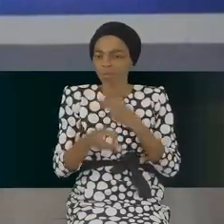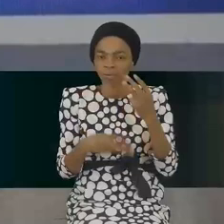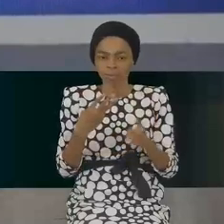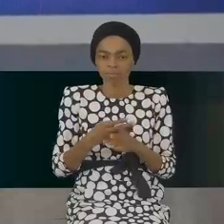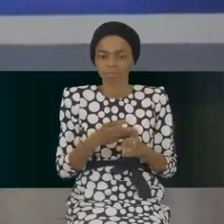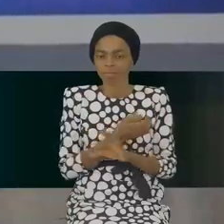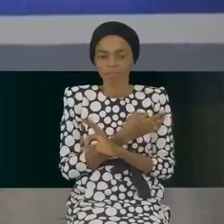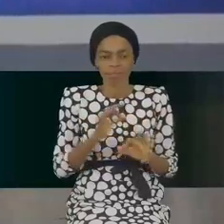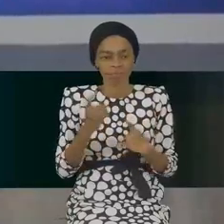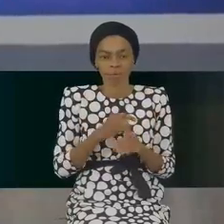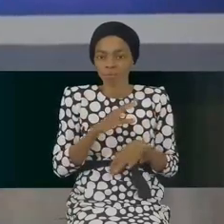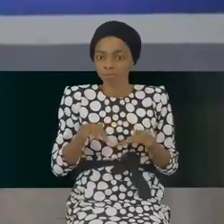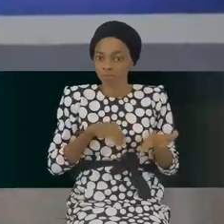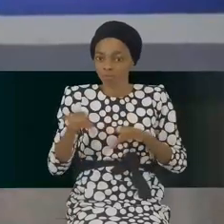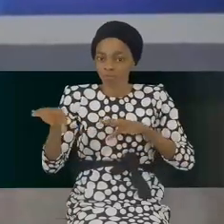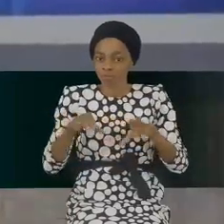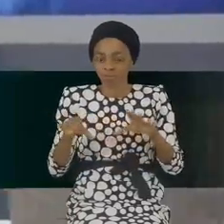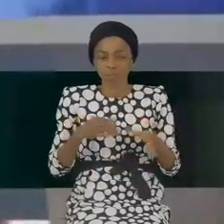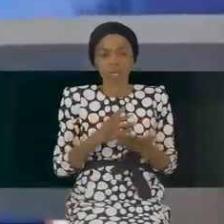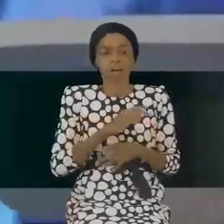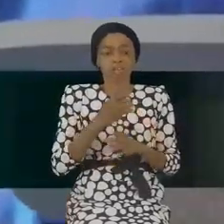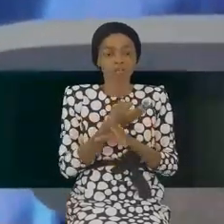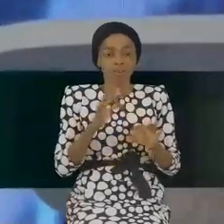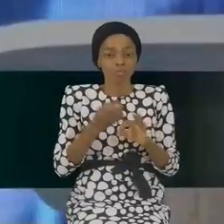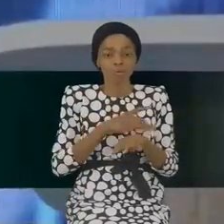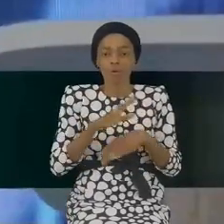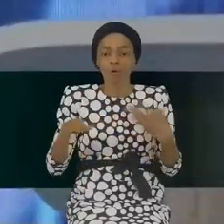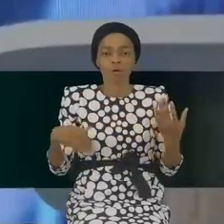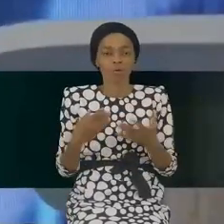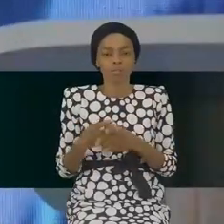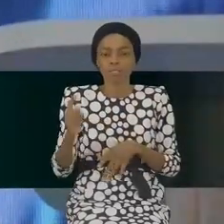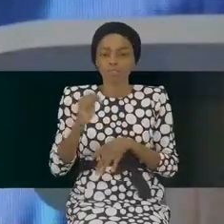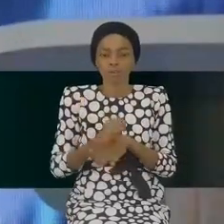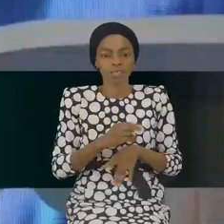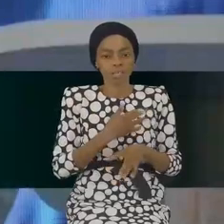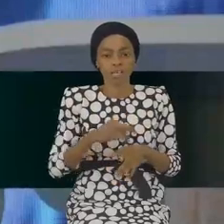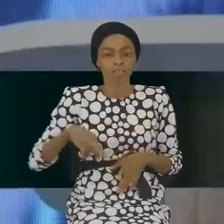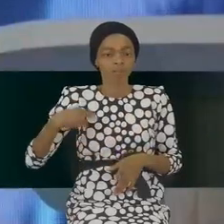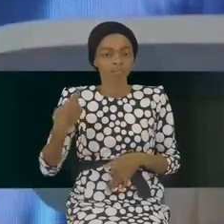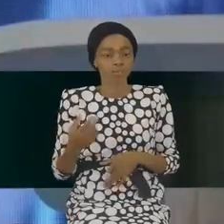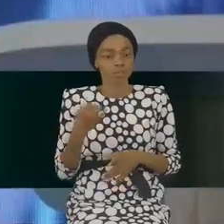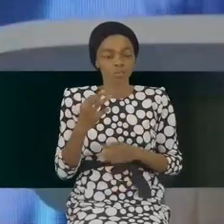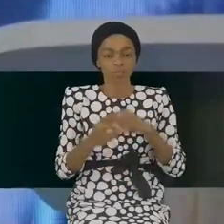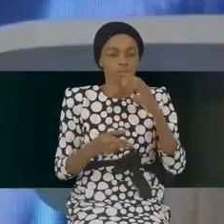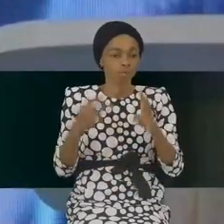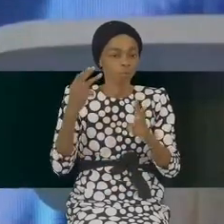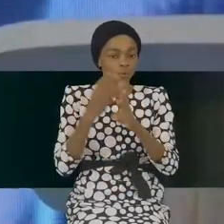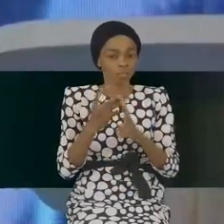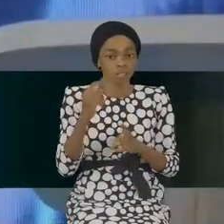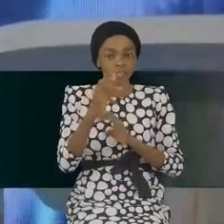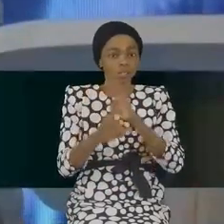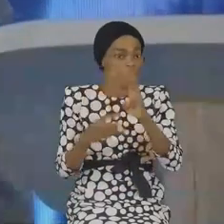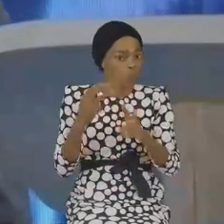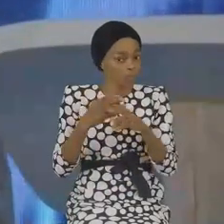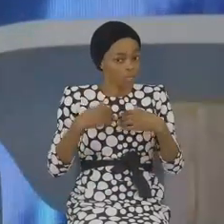des pratiques, affranchi des traditions et de la religion du monde. Le monde a sa religion,